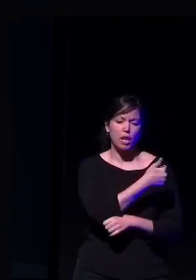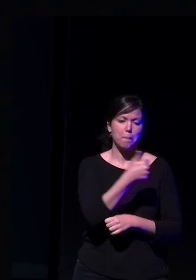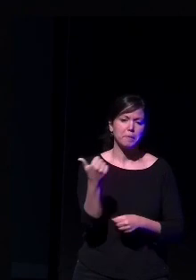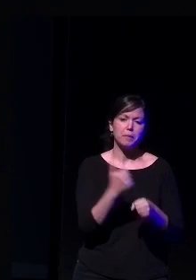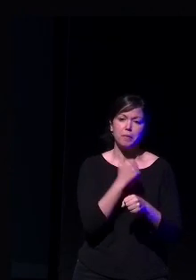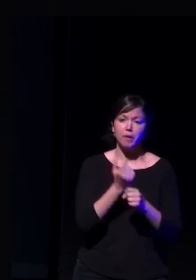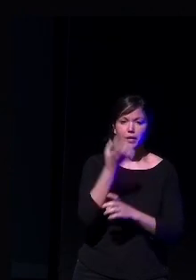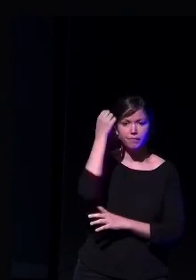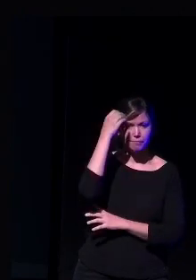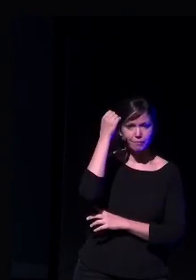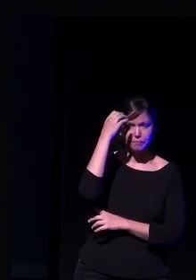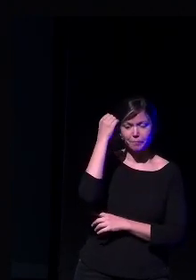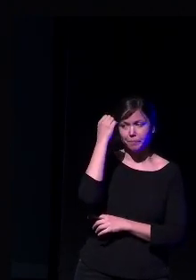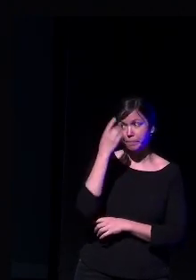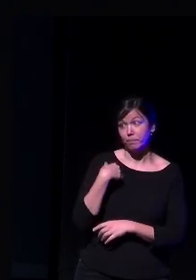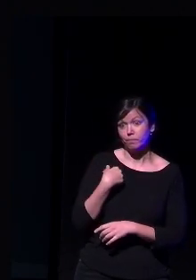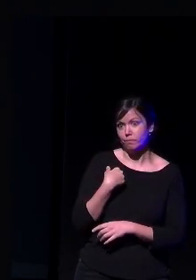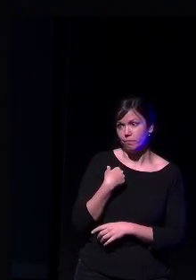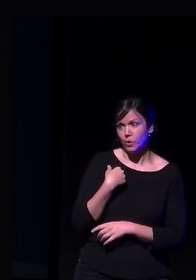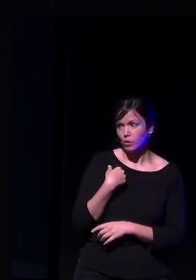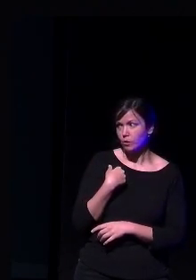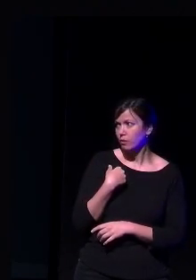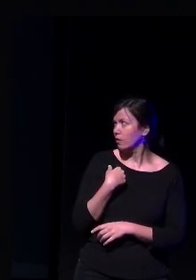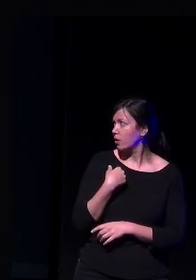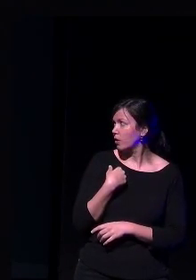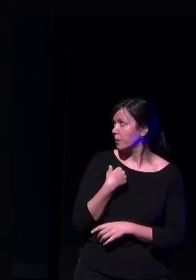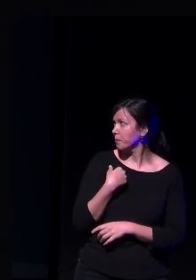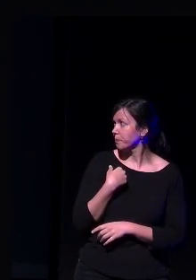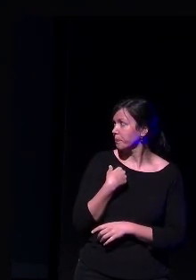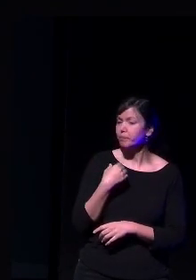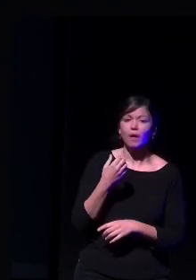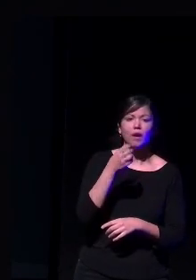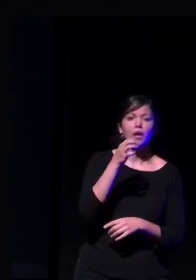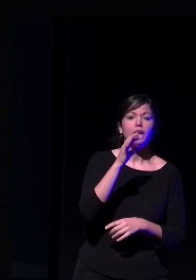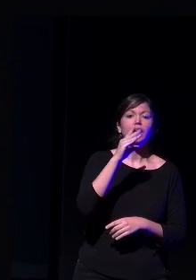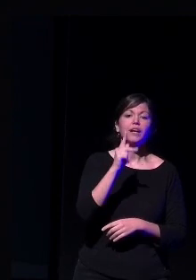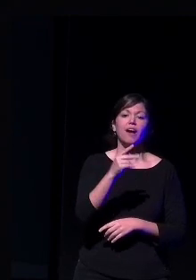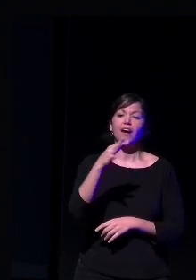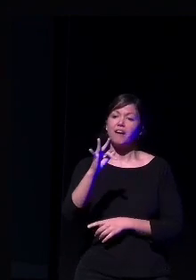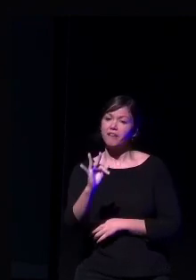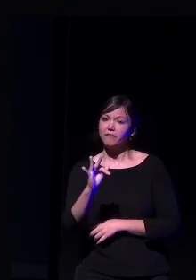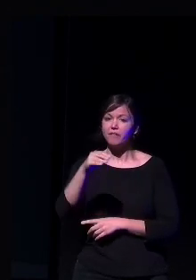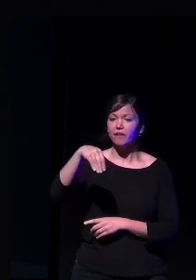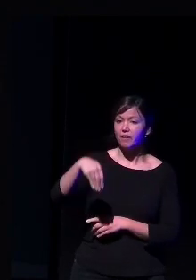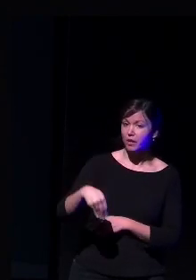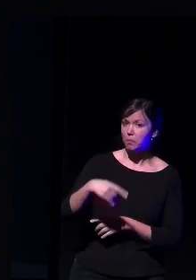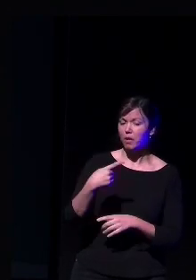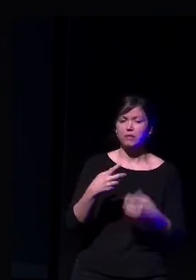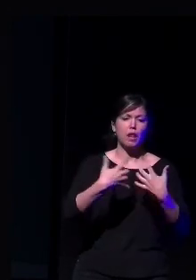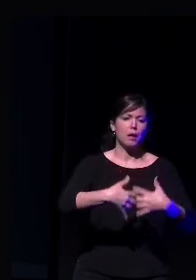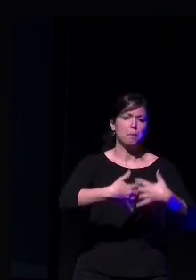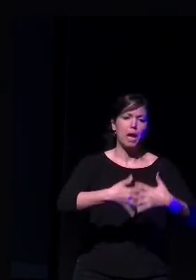aprendre. No arribava a aquella faema, aquella cafetera que tots coneixeu.